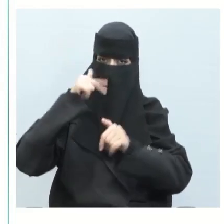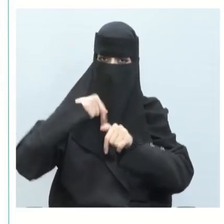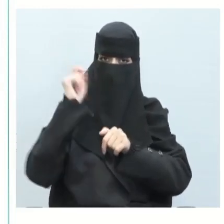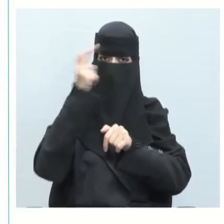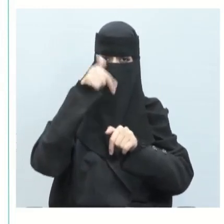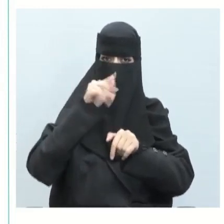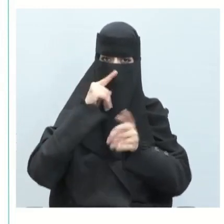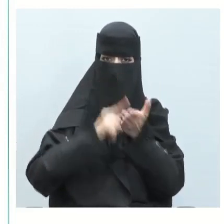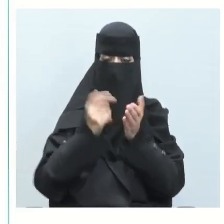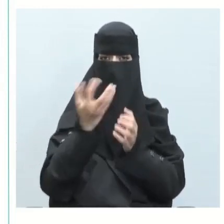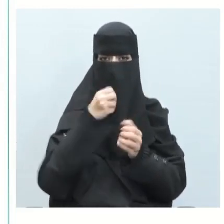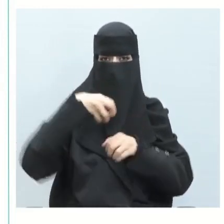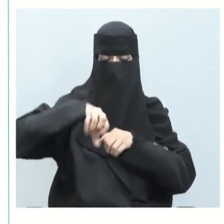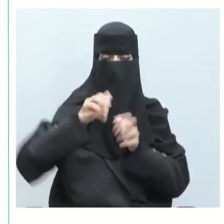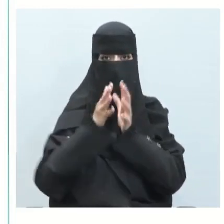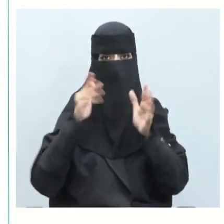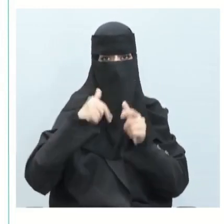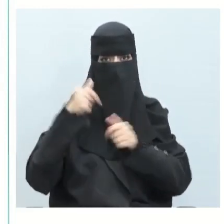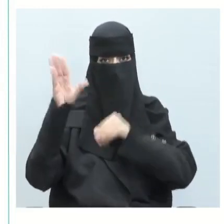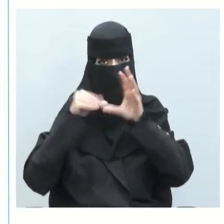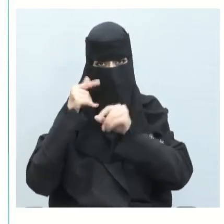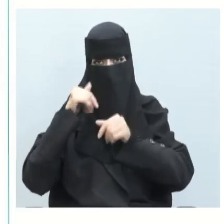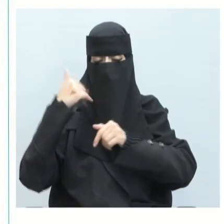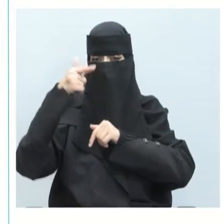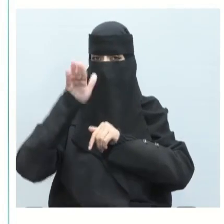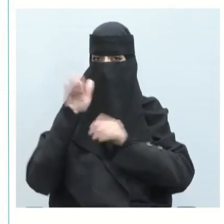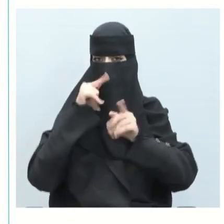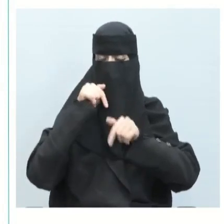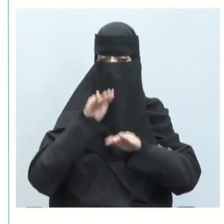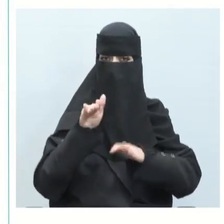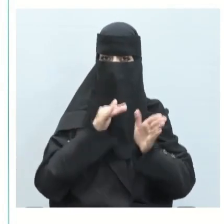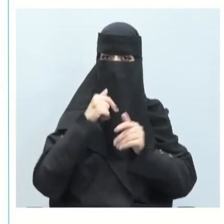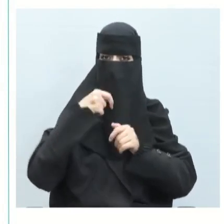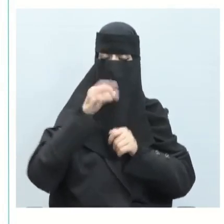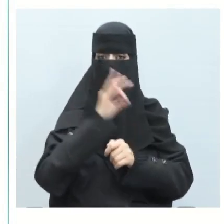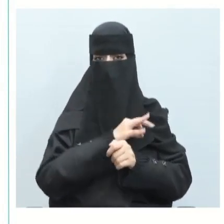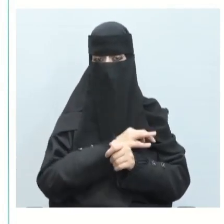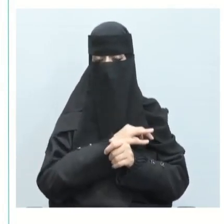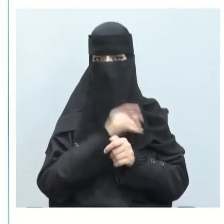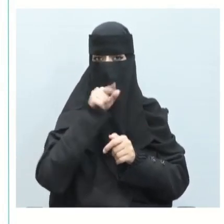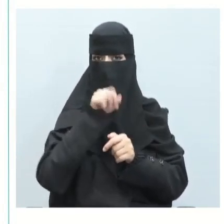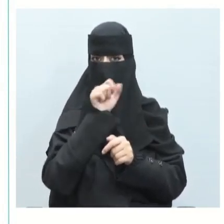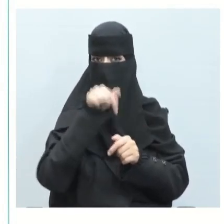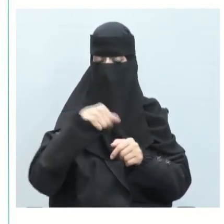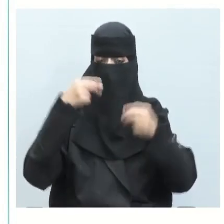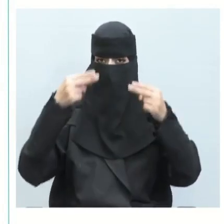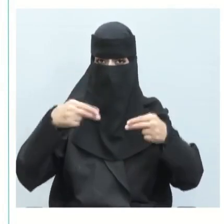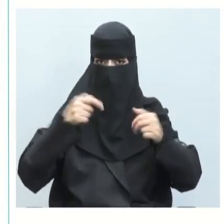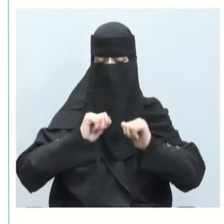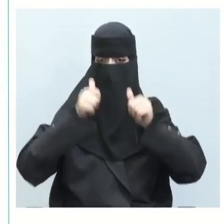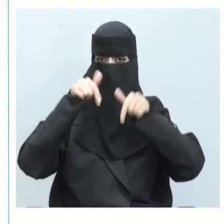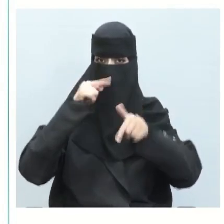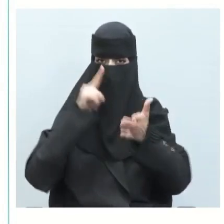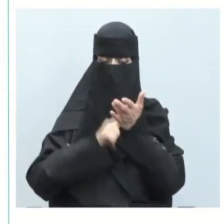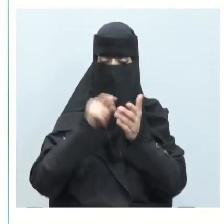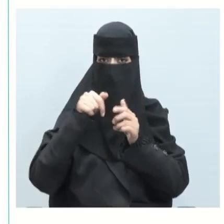فرصه لان نحصل على حصه اكبر بالسوق وبعد ذلك يكون هنالك ربح خصوصا فعليات التي بالامكان ان